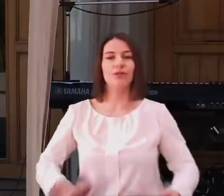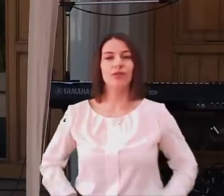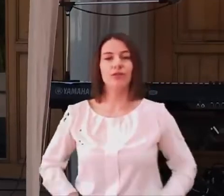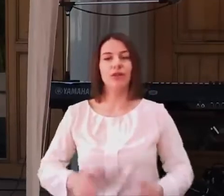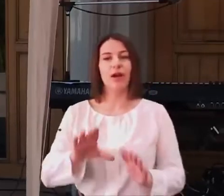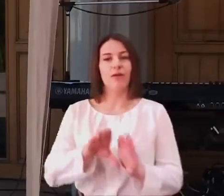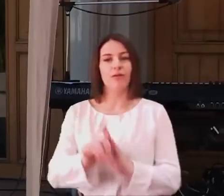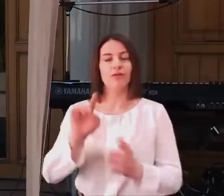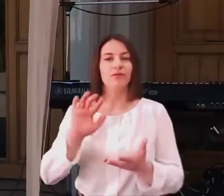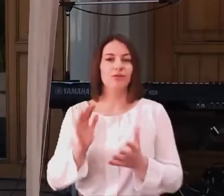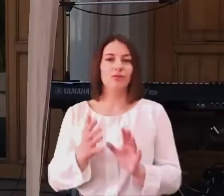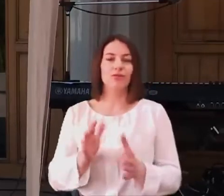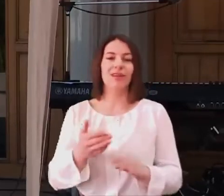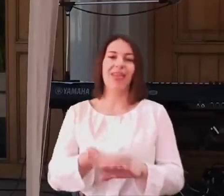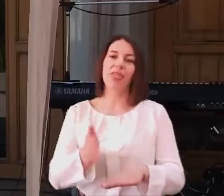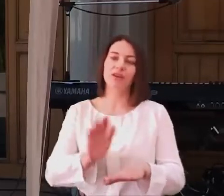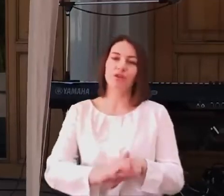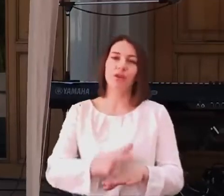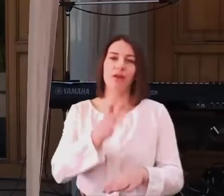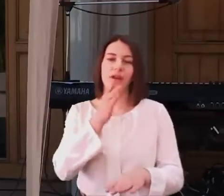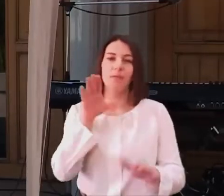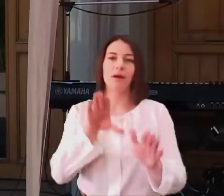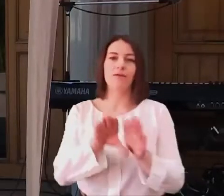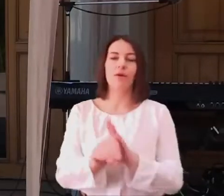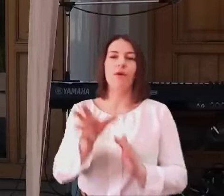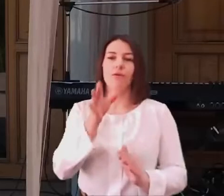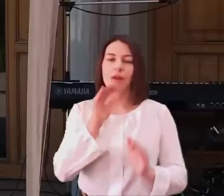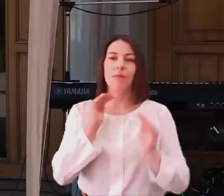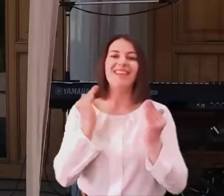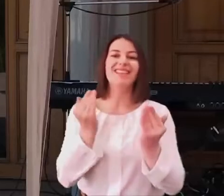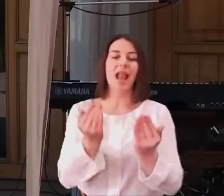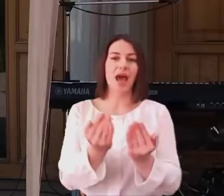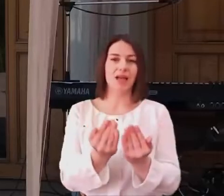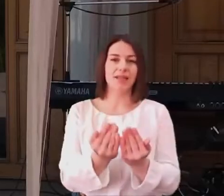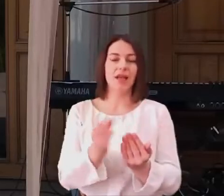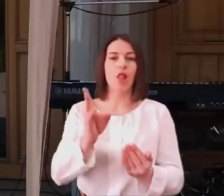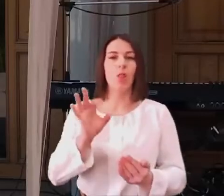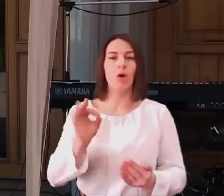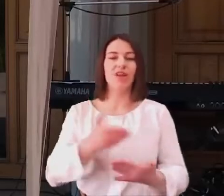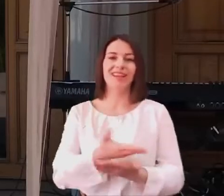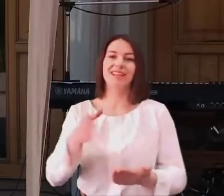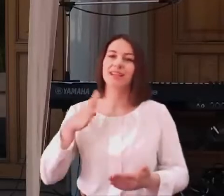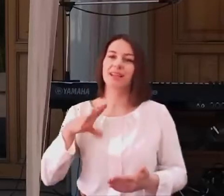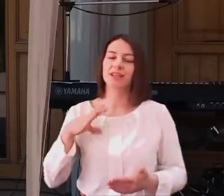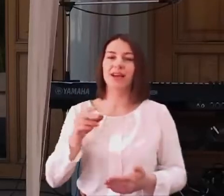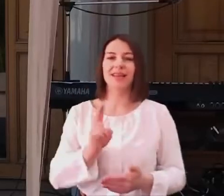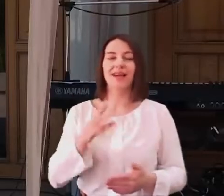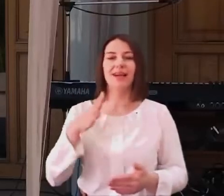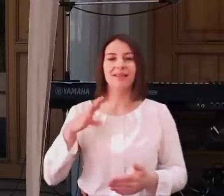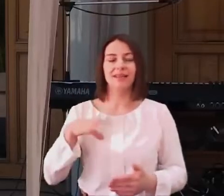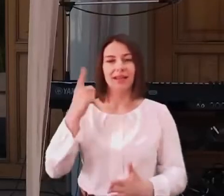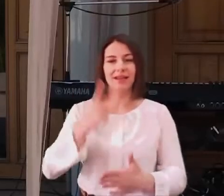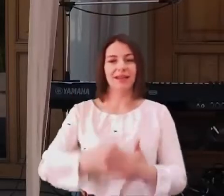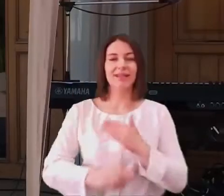в особенное время карантина, изоляции, но о наших ожиданиях, как ожиданиях христиан. В этом контексте хочу, чтобы